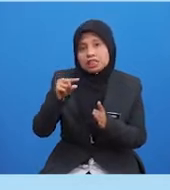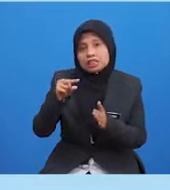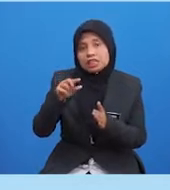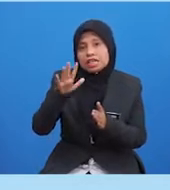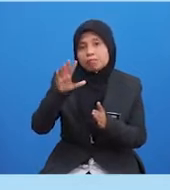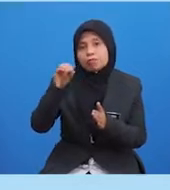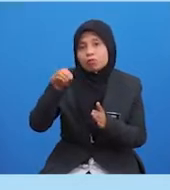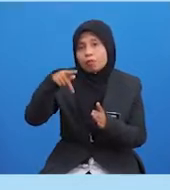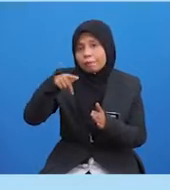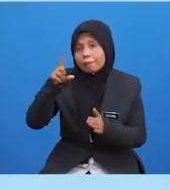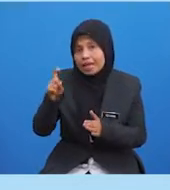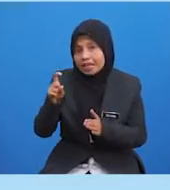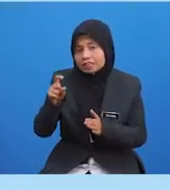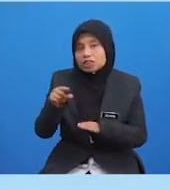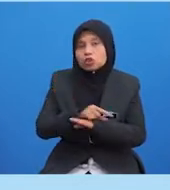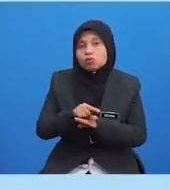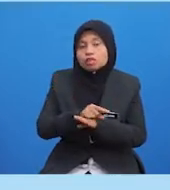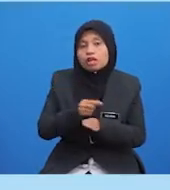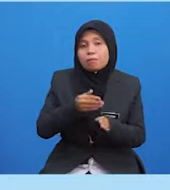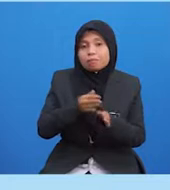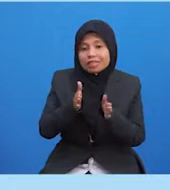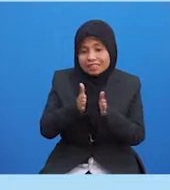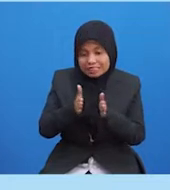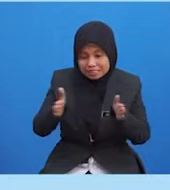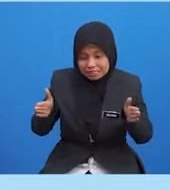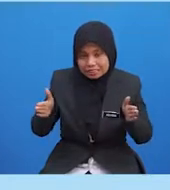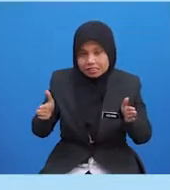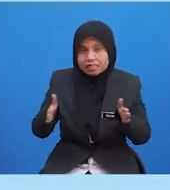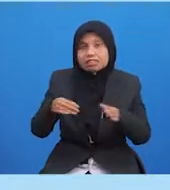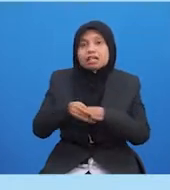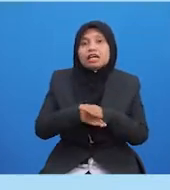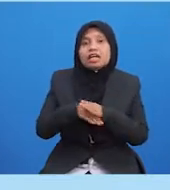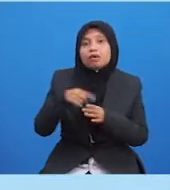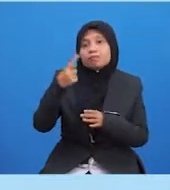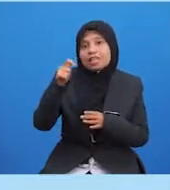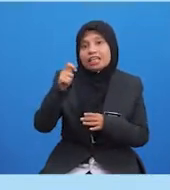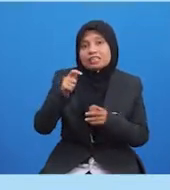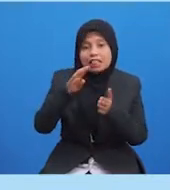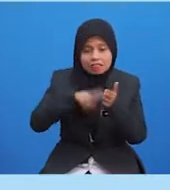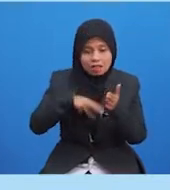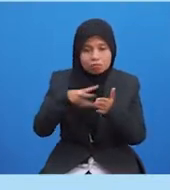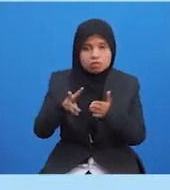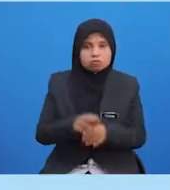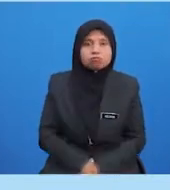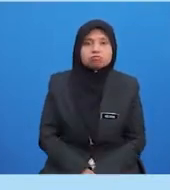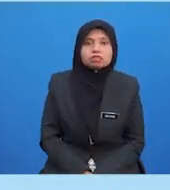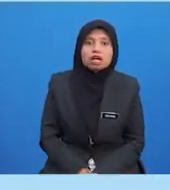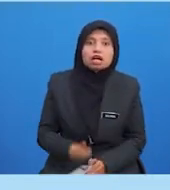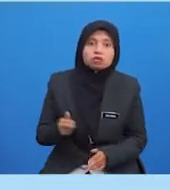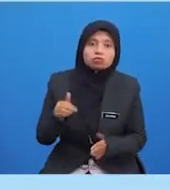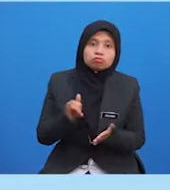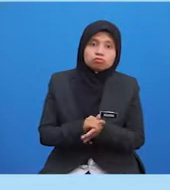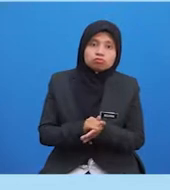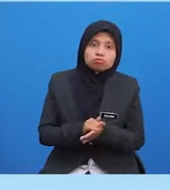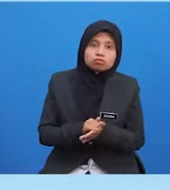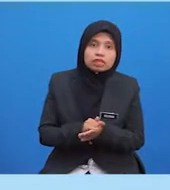50px digunakan pada jarak di antara medan dalam tag table, iaitu